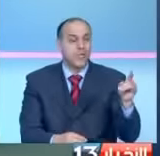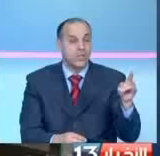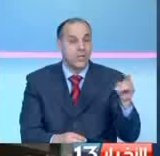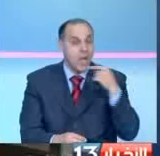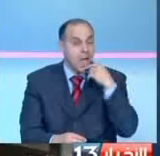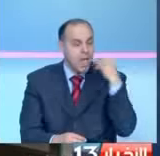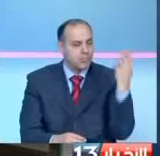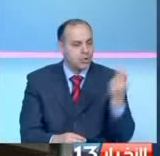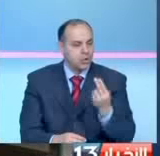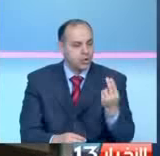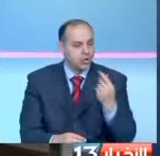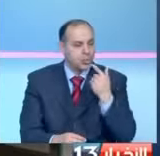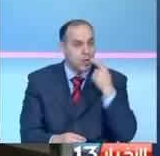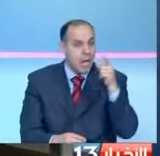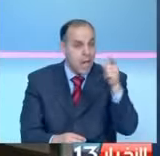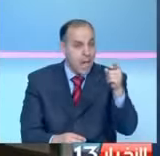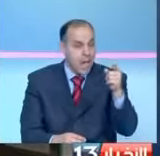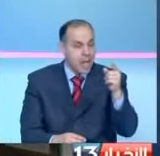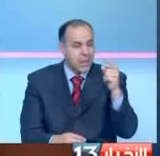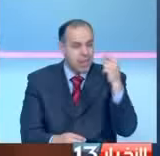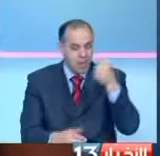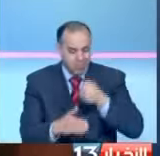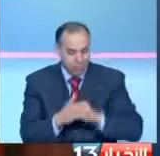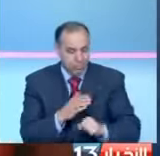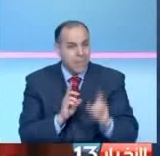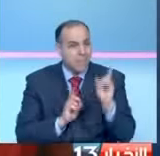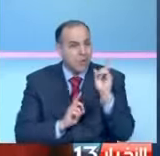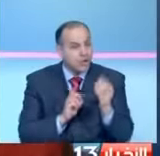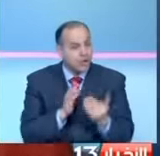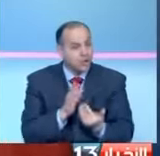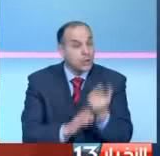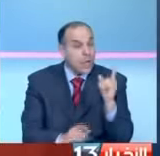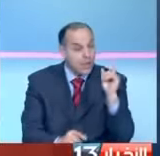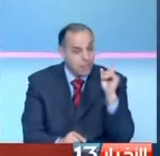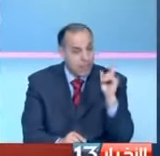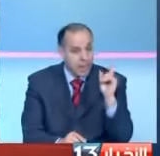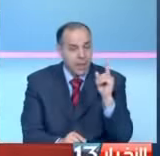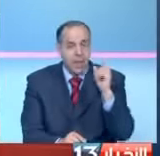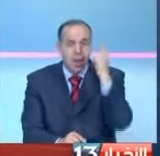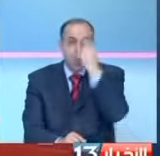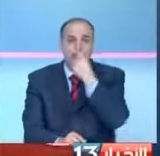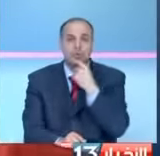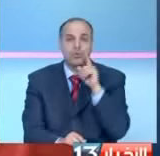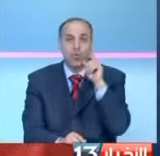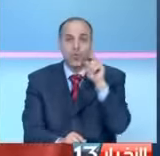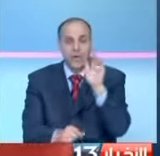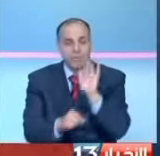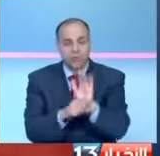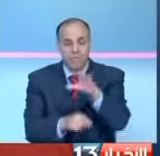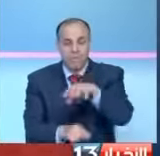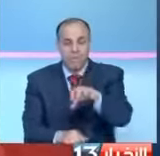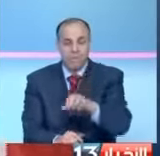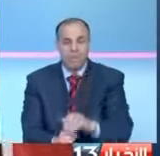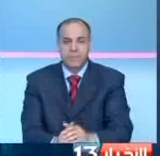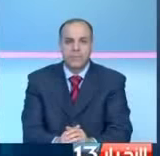لا يمكن رغم هناتها أن تحجب ولادة ديمقراطية ناشئة وصفت بالنموذج في المنطقة.